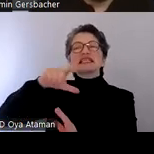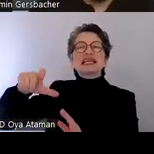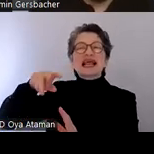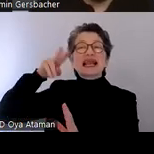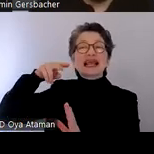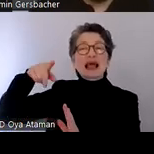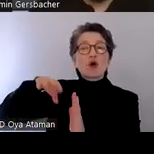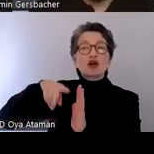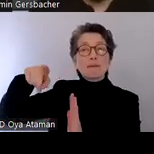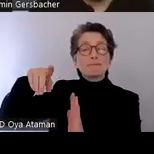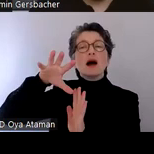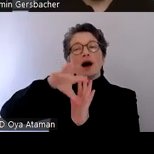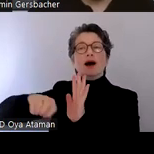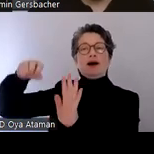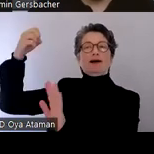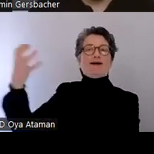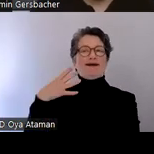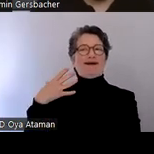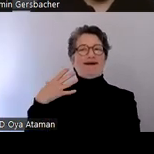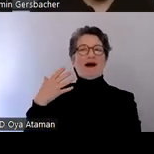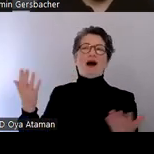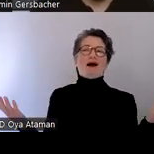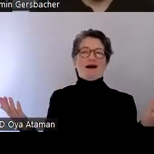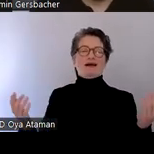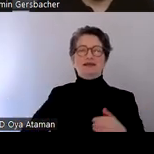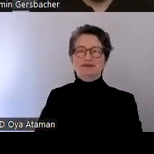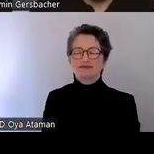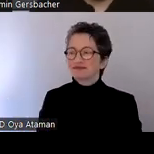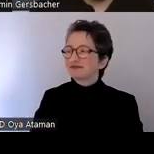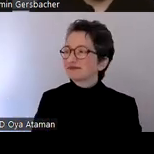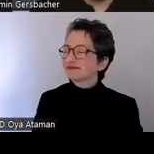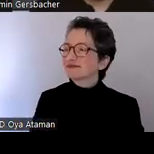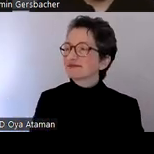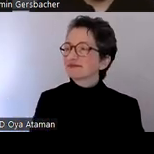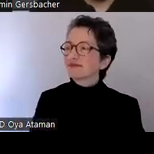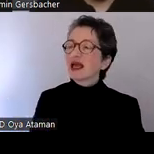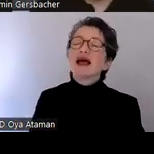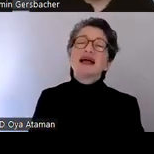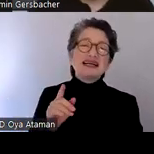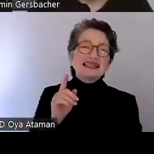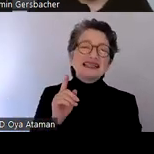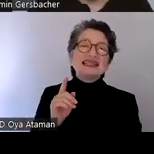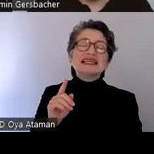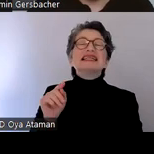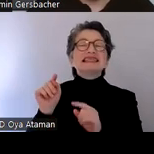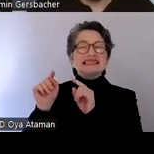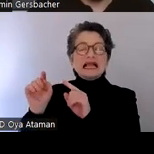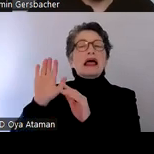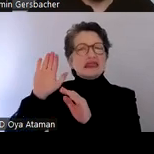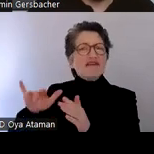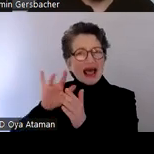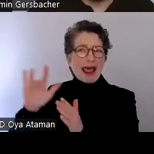auch der Site-Improve Accessibility Checker hier keinen Fehler geworfen. Das Problem ist, es darf nur nicht komplett fehlen. Also wenn man